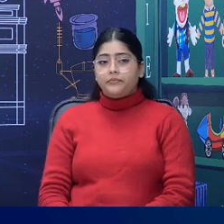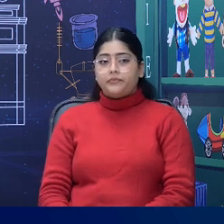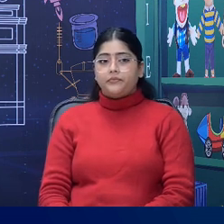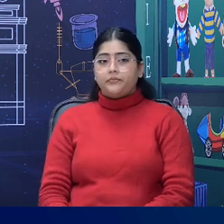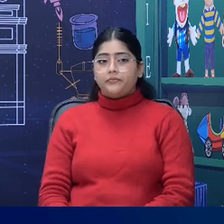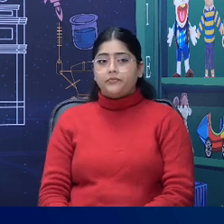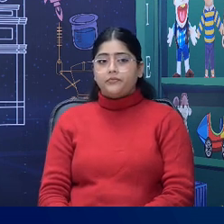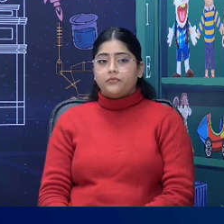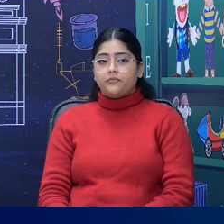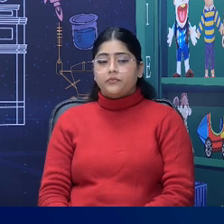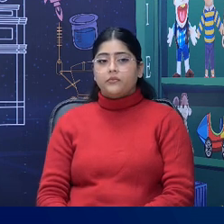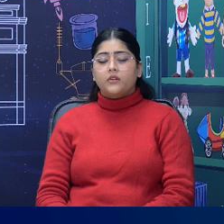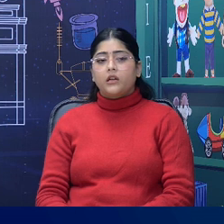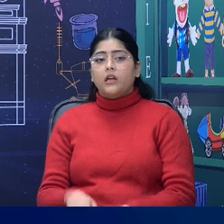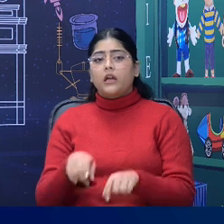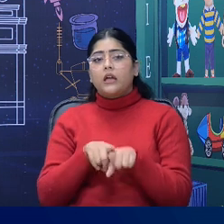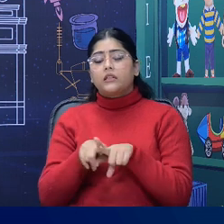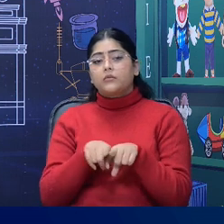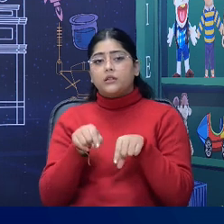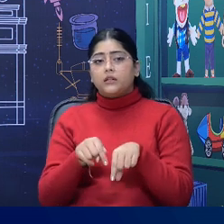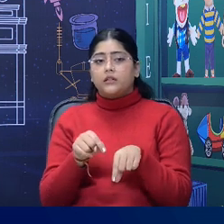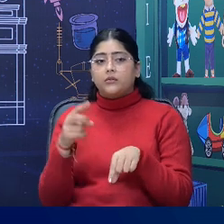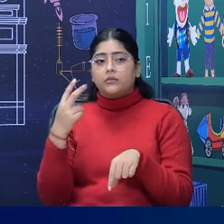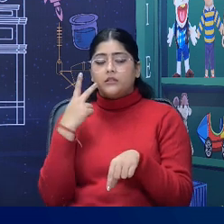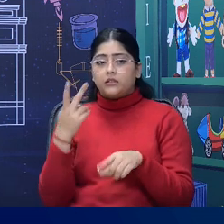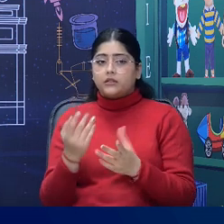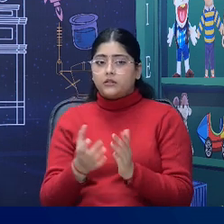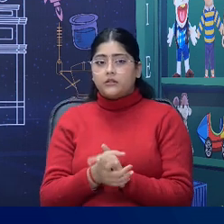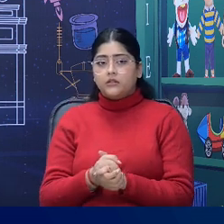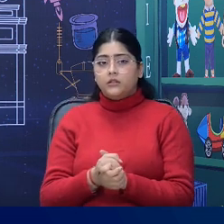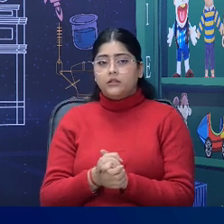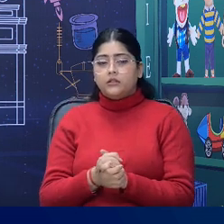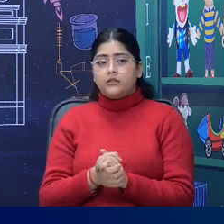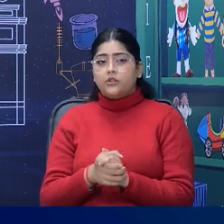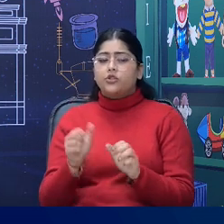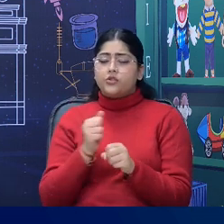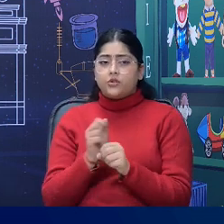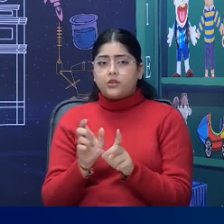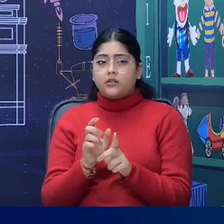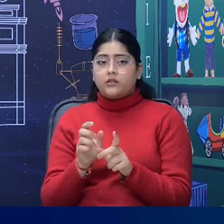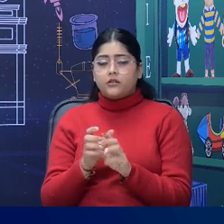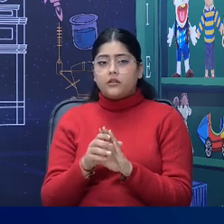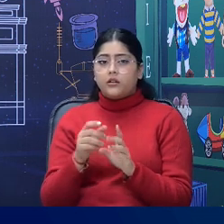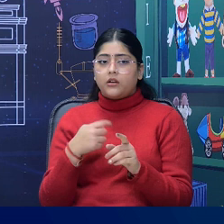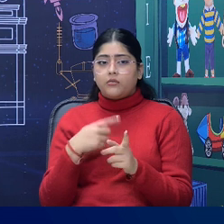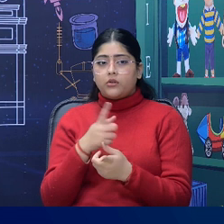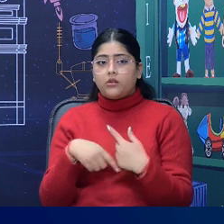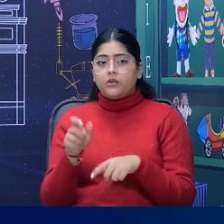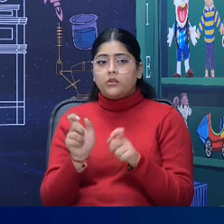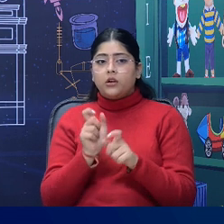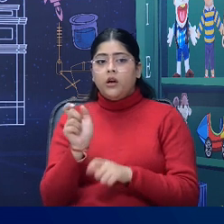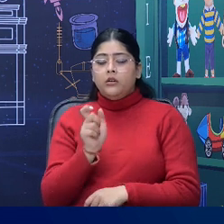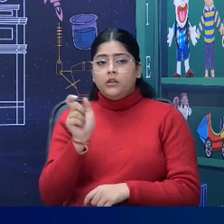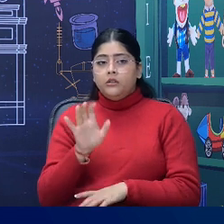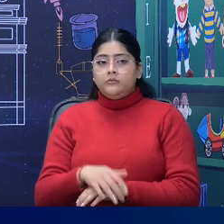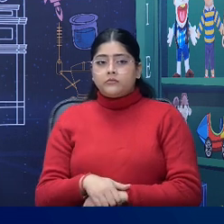अ जी यहां प्रवचन शब्द भी जो लिया गया है यह भी हम आम बोलचाल की भाषा में भी सुन पाते हैं सर जी जी जी उधर उधर तो